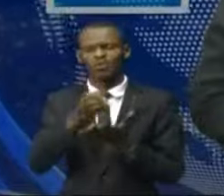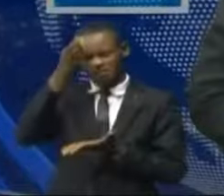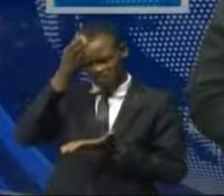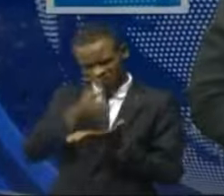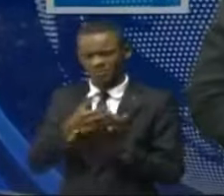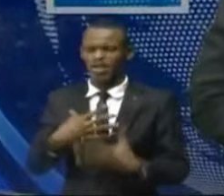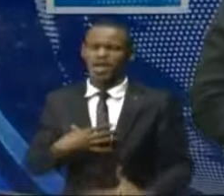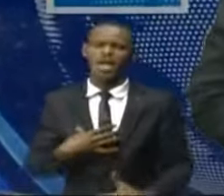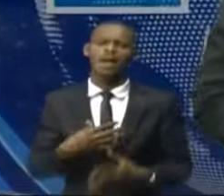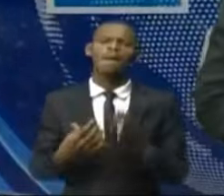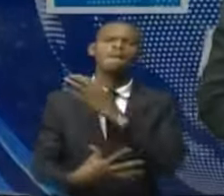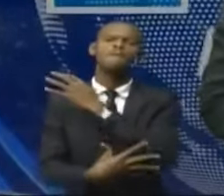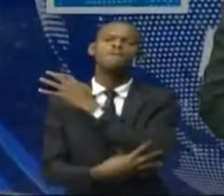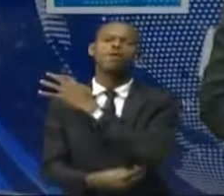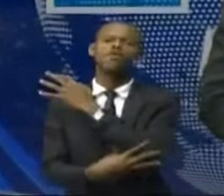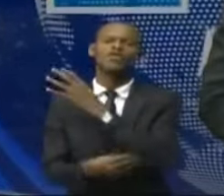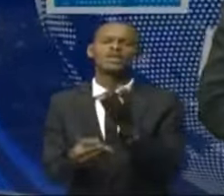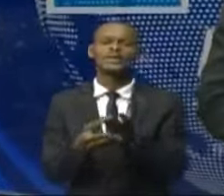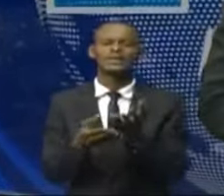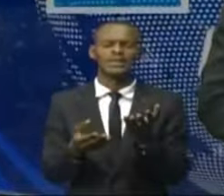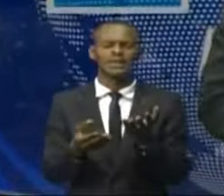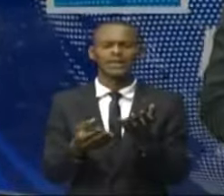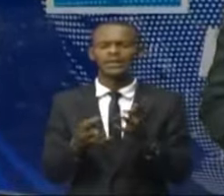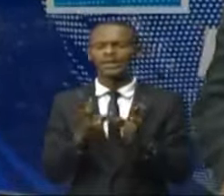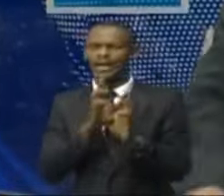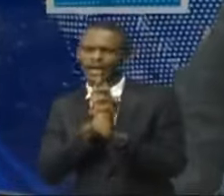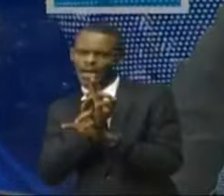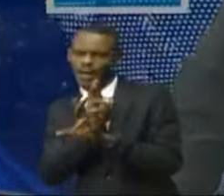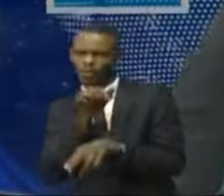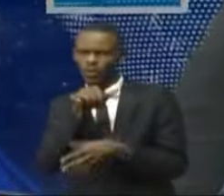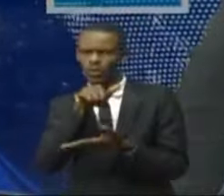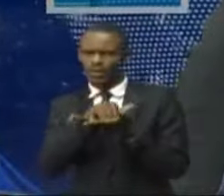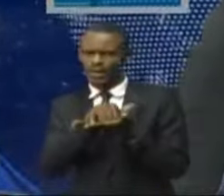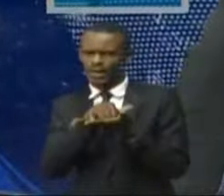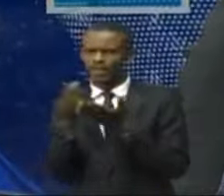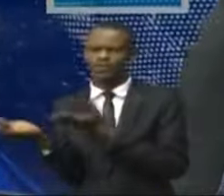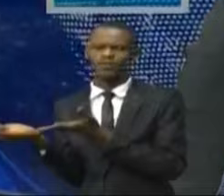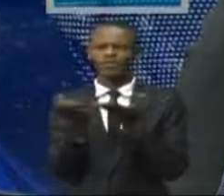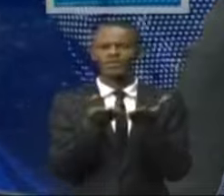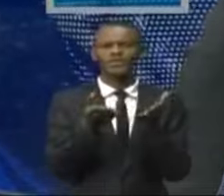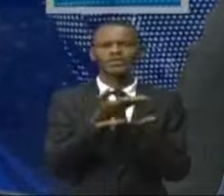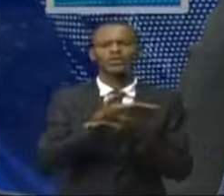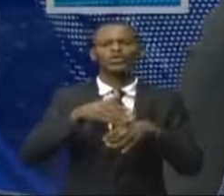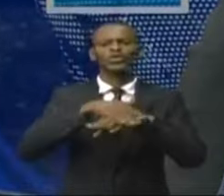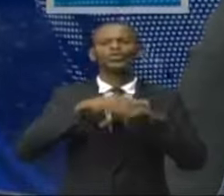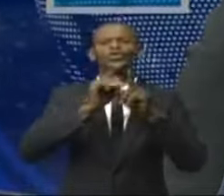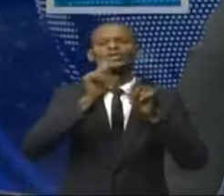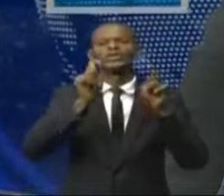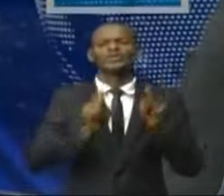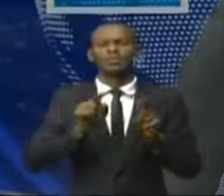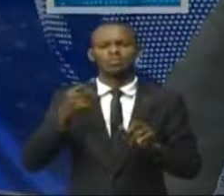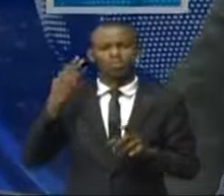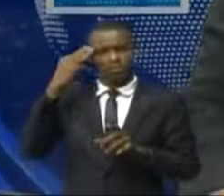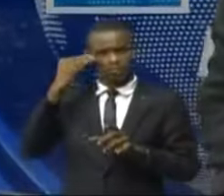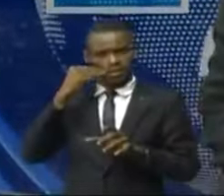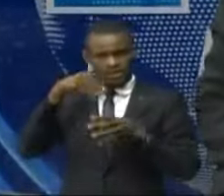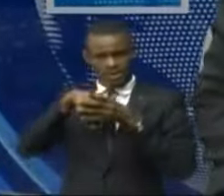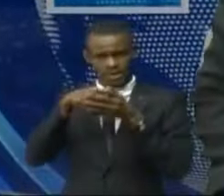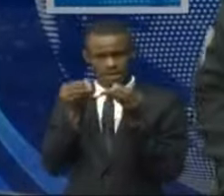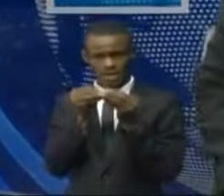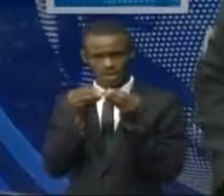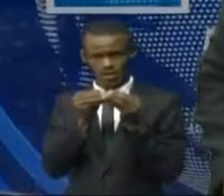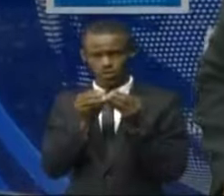et le développement. Ce rapport était sur la table du Premier ministre aujourd'hui. Un document passé au peigne fin au cours de la réunion du comité